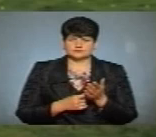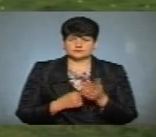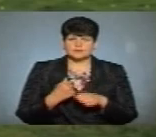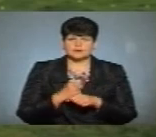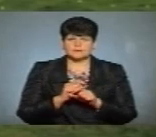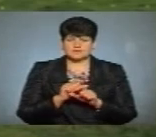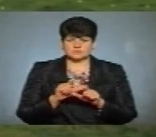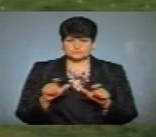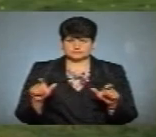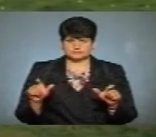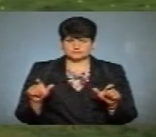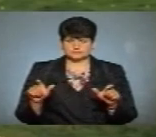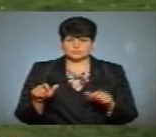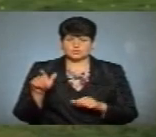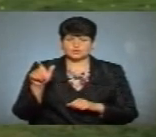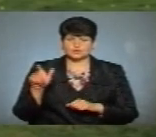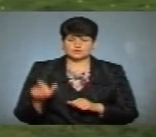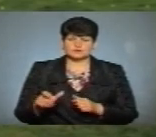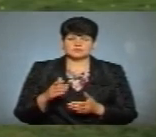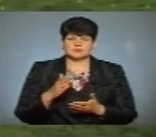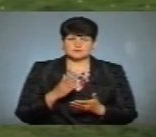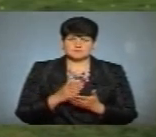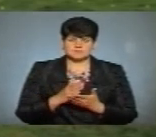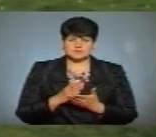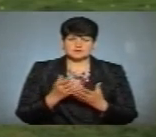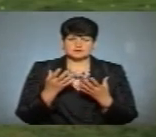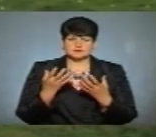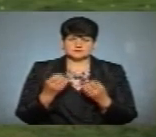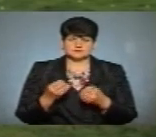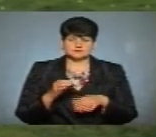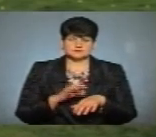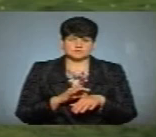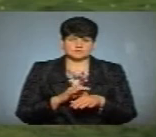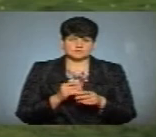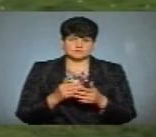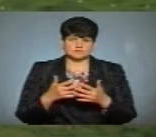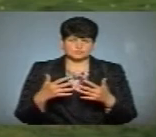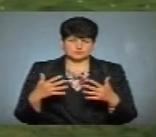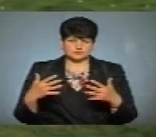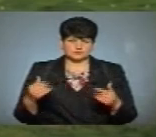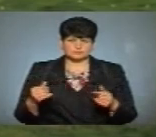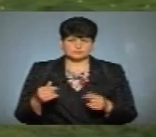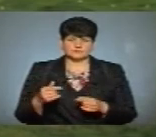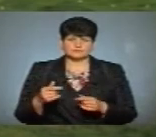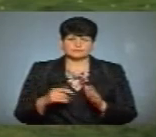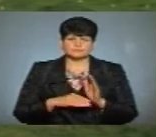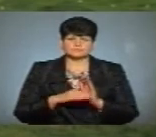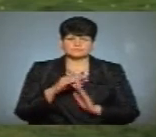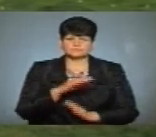лабораторно. Людина мала супутню патологію, зокрема гіпертонічну